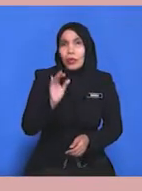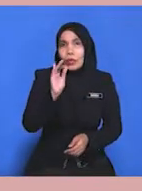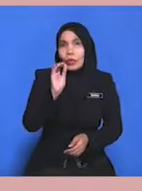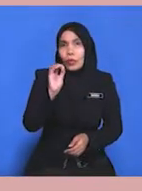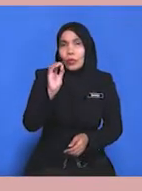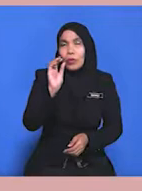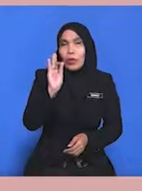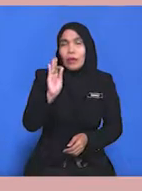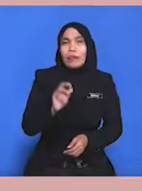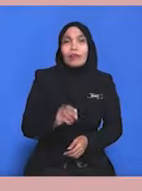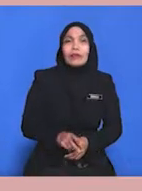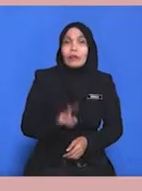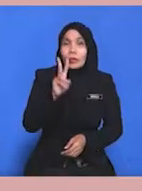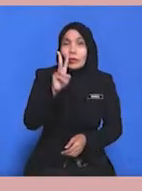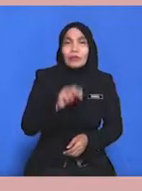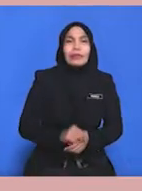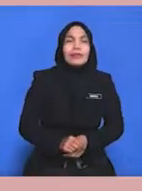yang menggunakan binary.